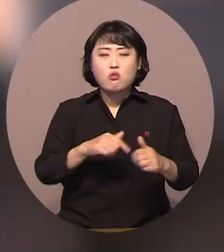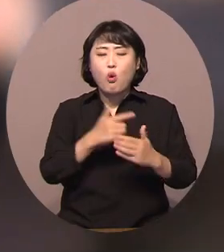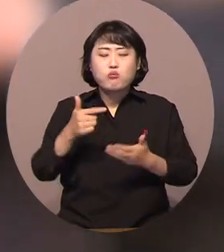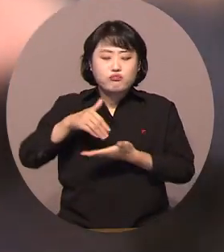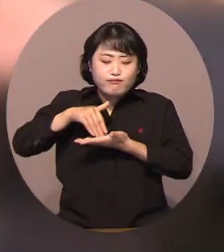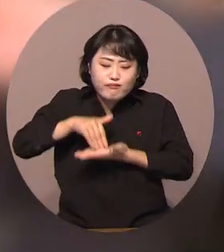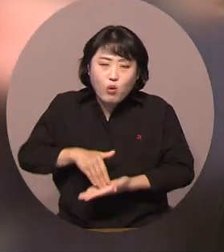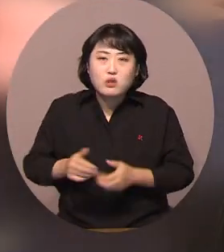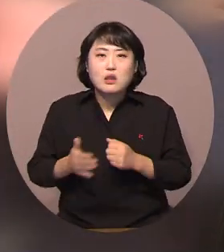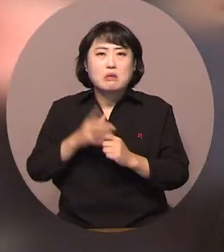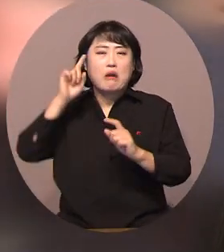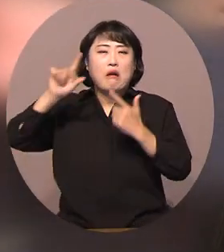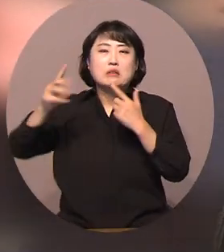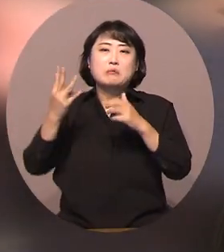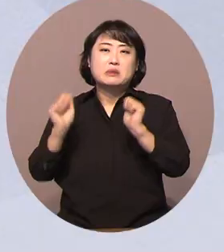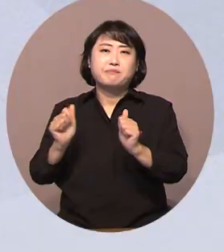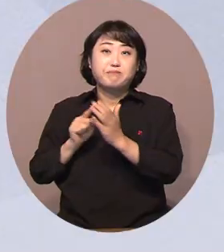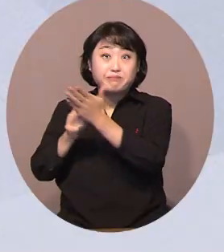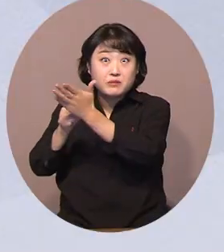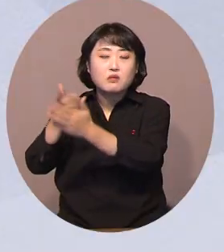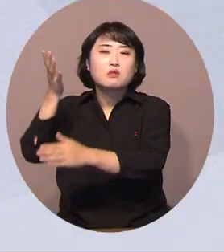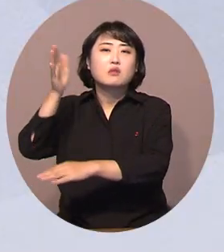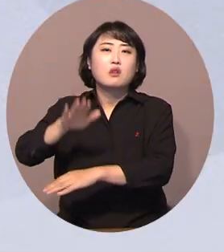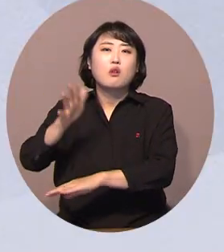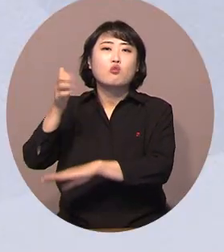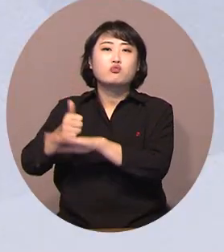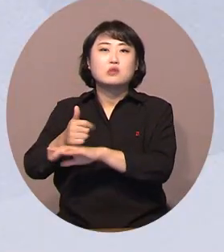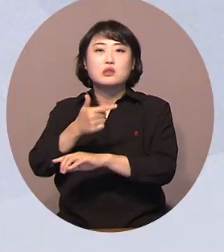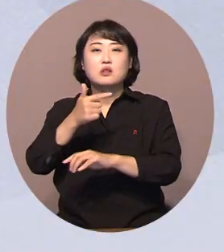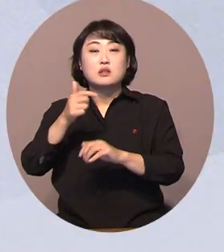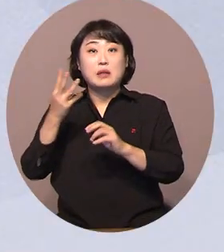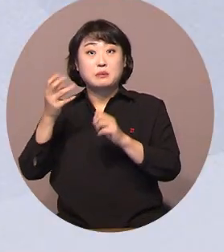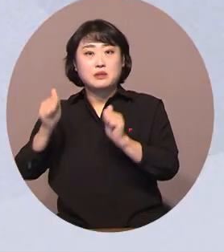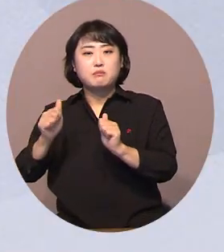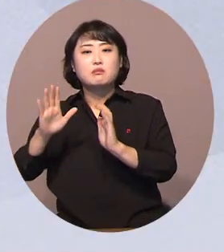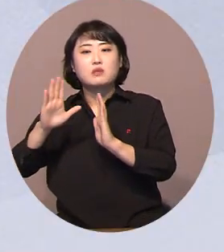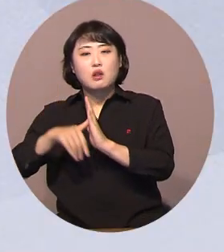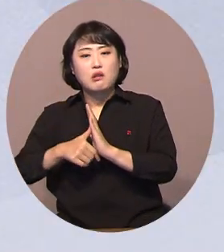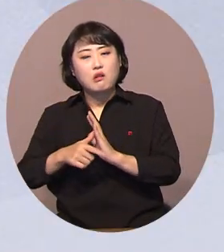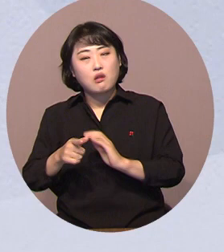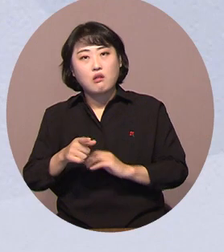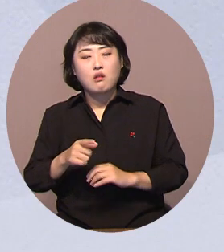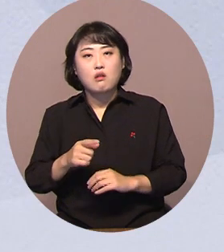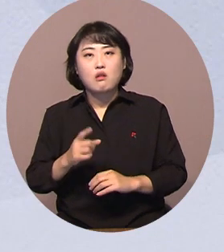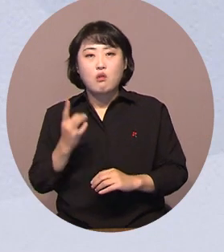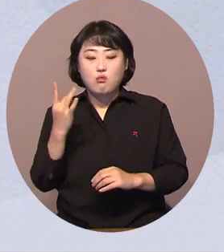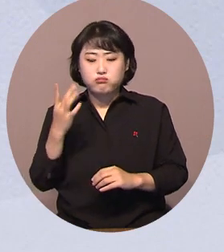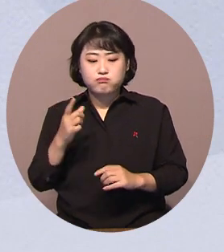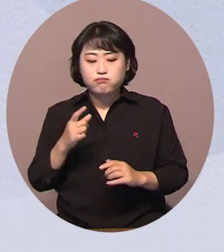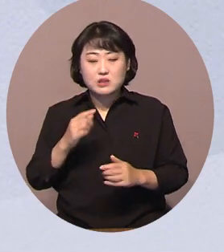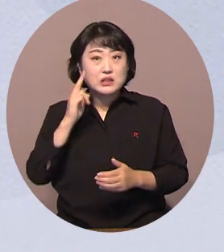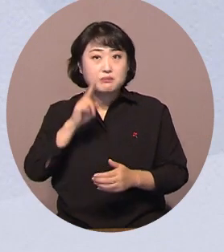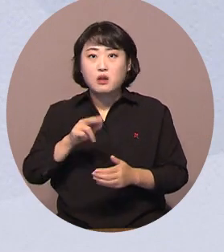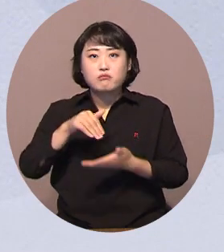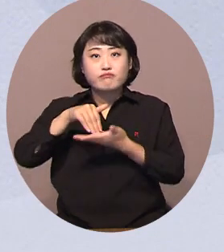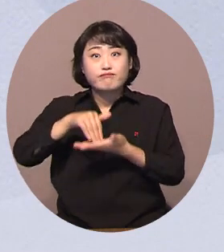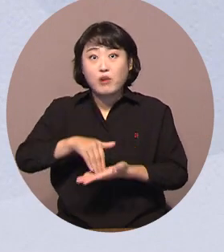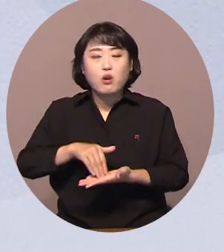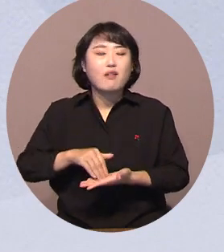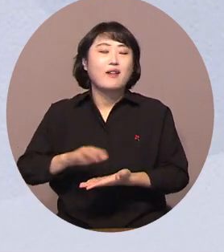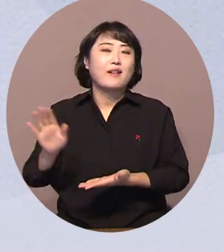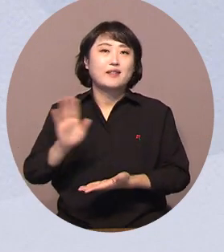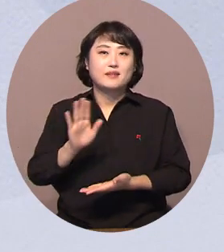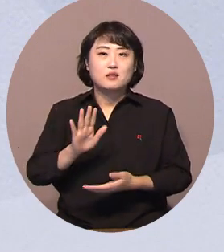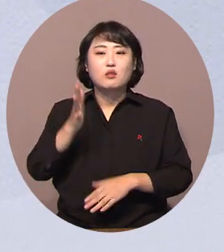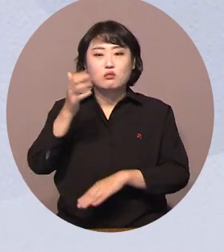너무 무겁다며 상고했지만 대법원은 상고 이유로 주장하는 정상을 참작하더라도 원심의 양형이 심이 부당하다고 할 수